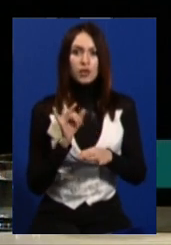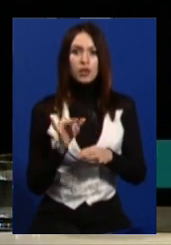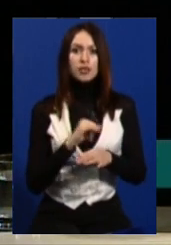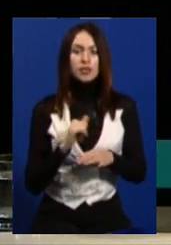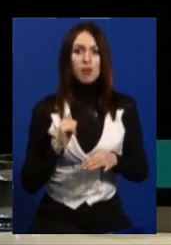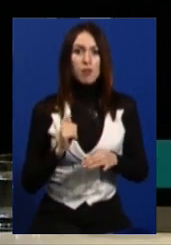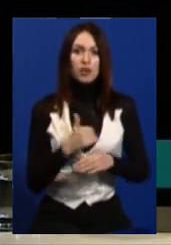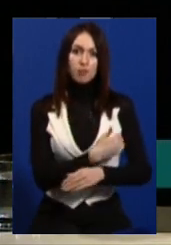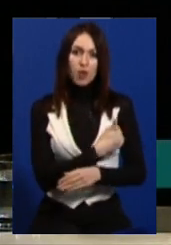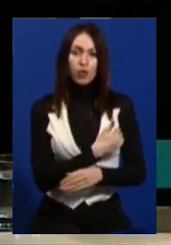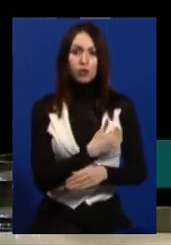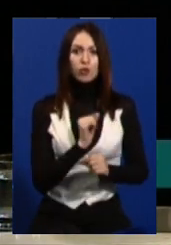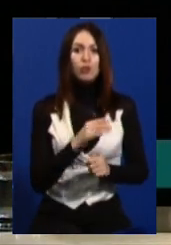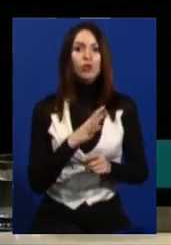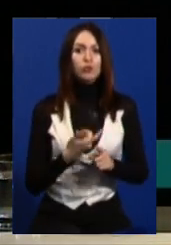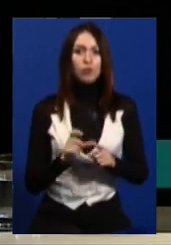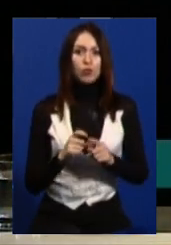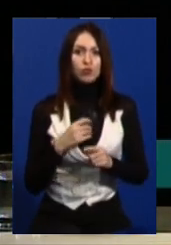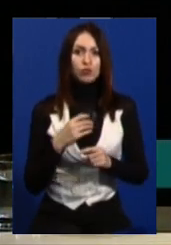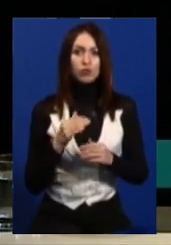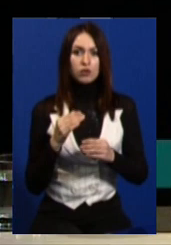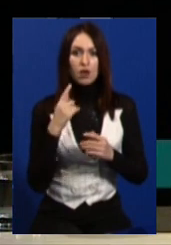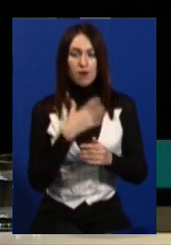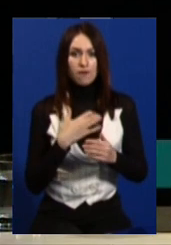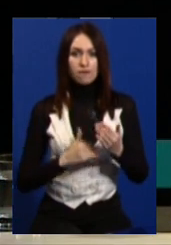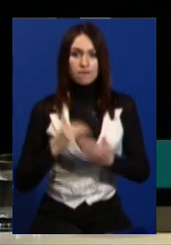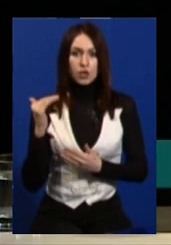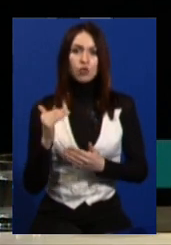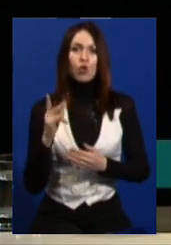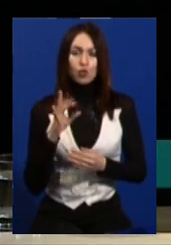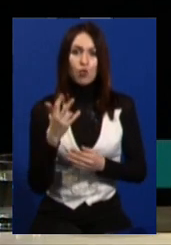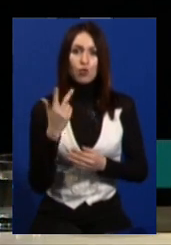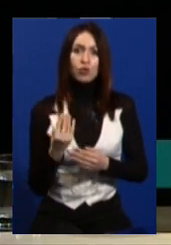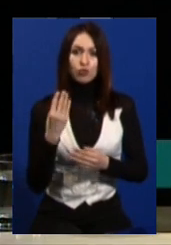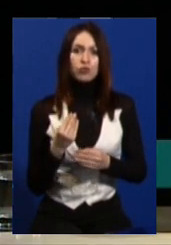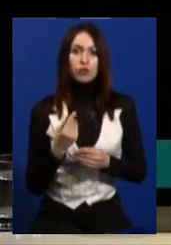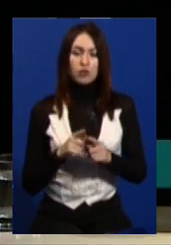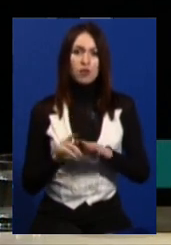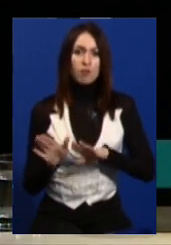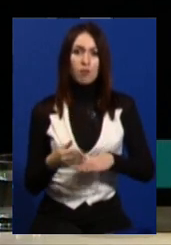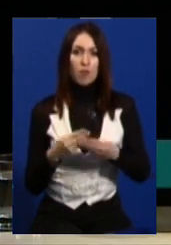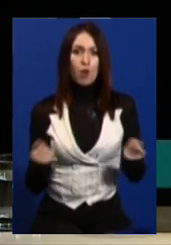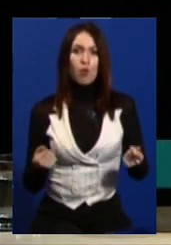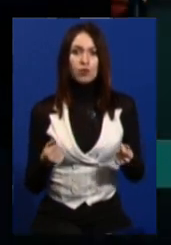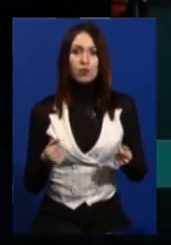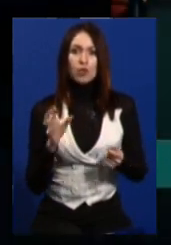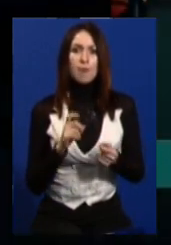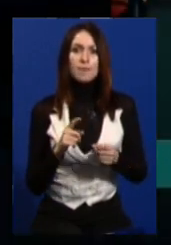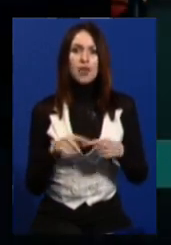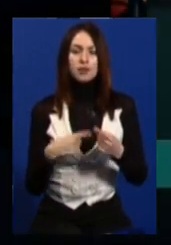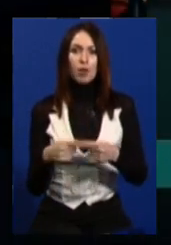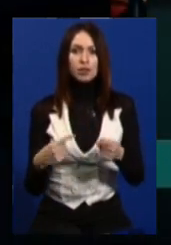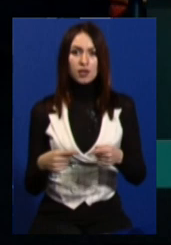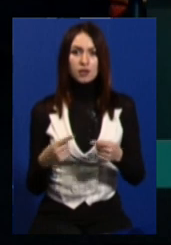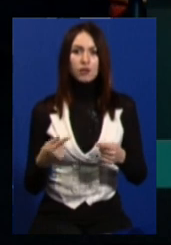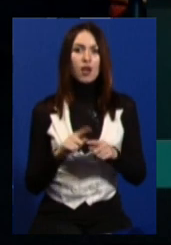по себе температурная реакция, она может быть достаточно значимой, но за 3-4 дня обычно это проходит без особых последствий. То есть температурная реакция, какая